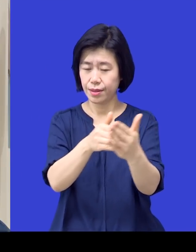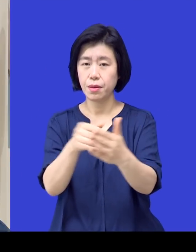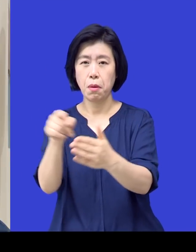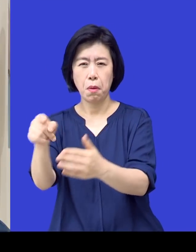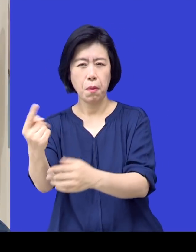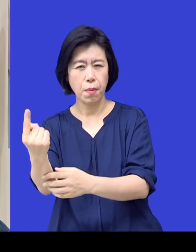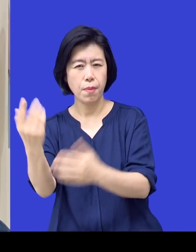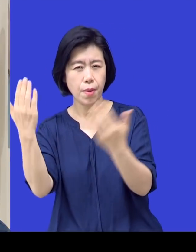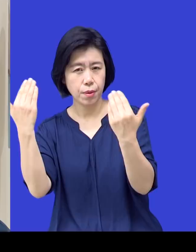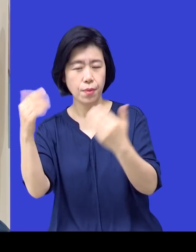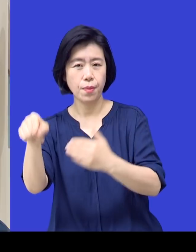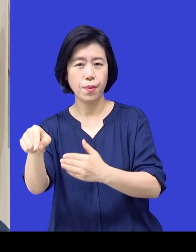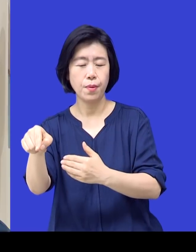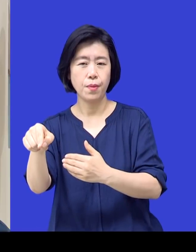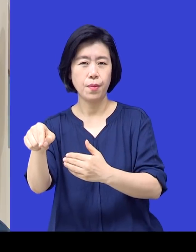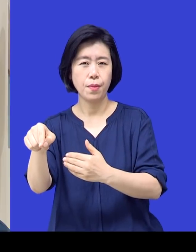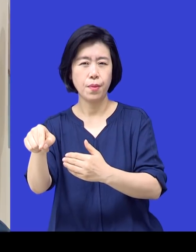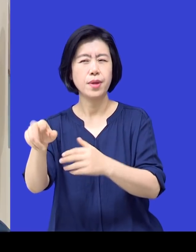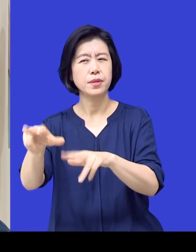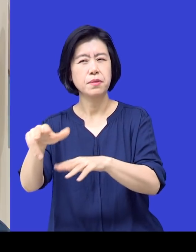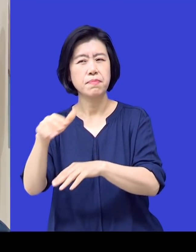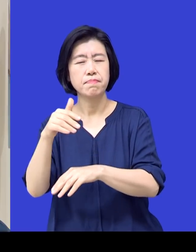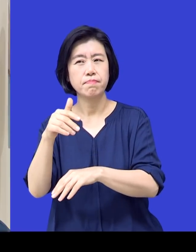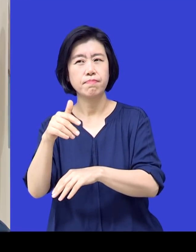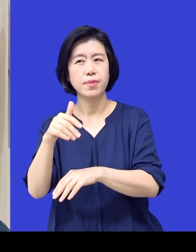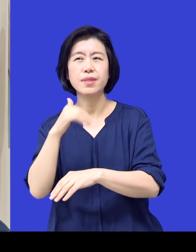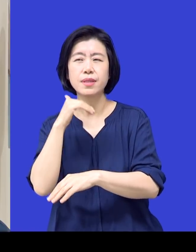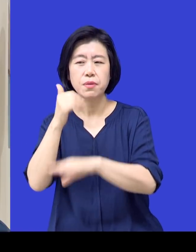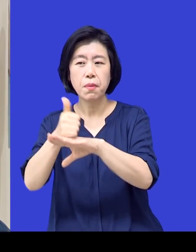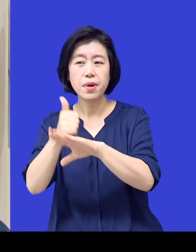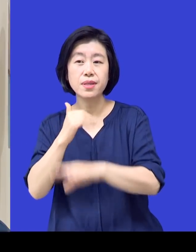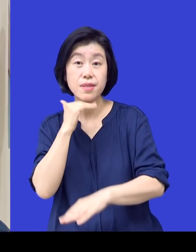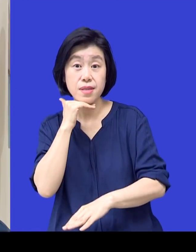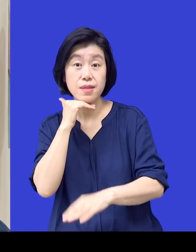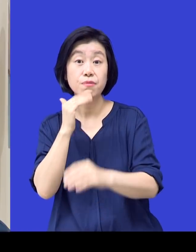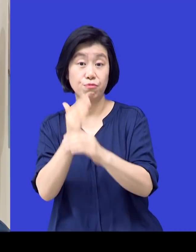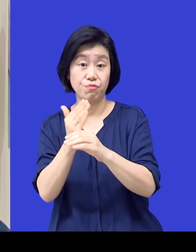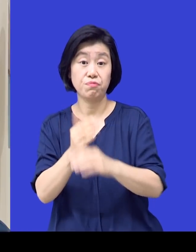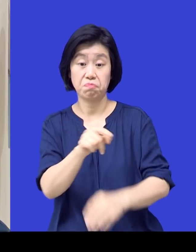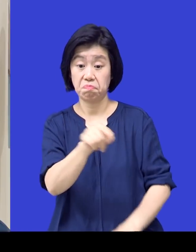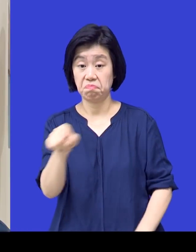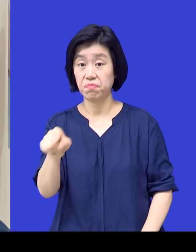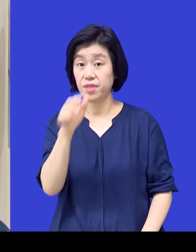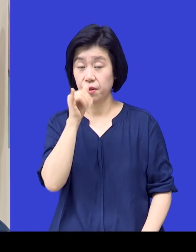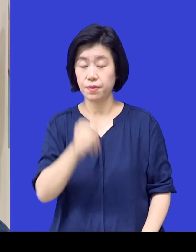이제 결정을 하는 그 찰나에 네. 아내가 묻는 거예요. 네.